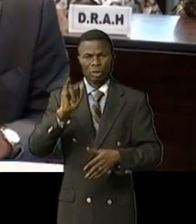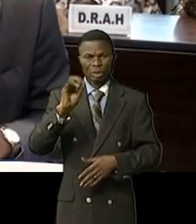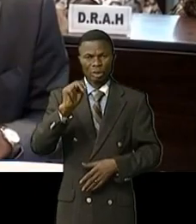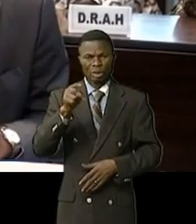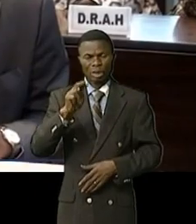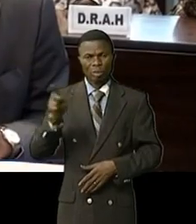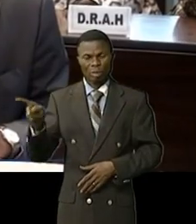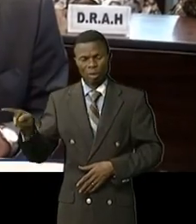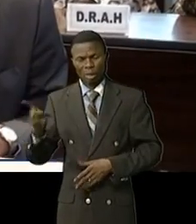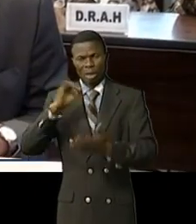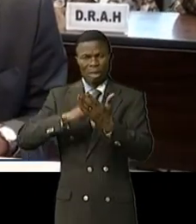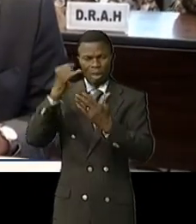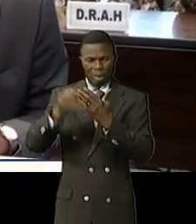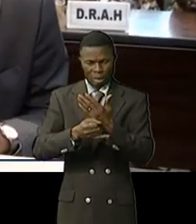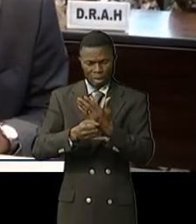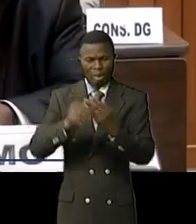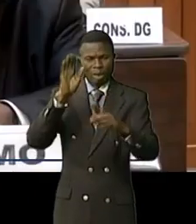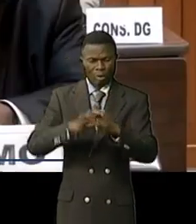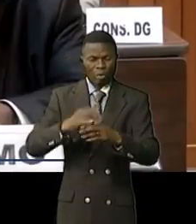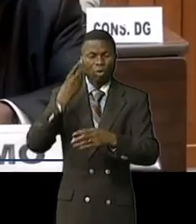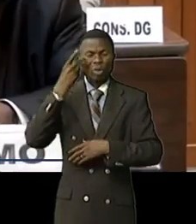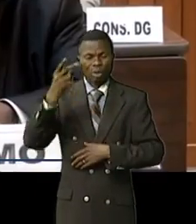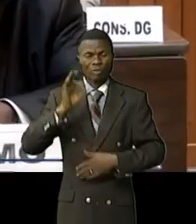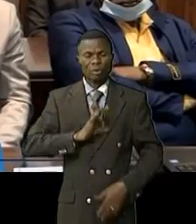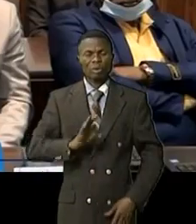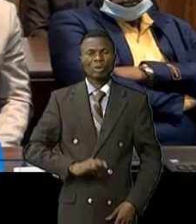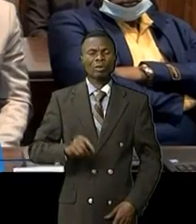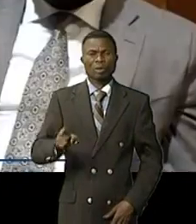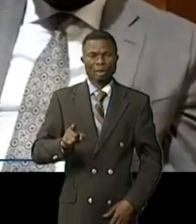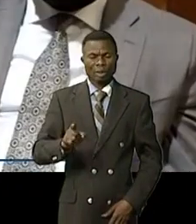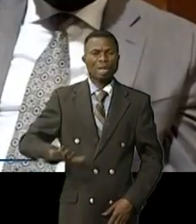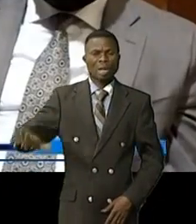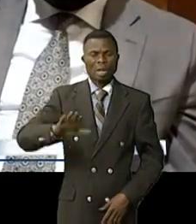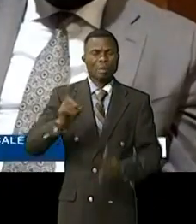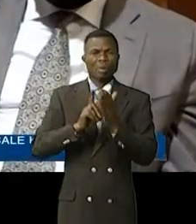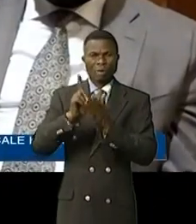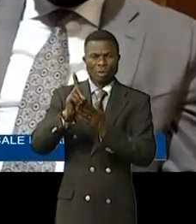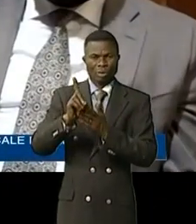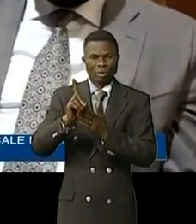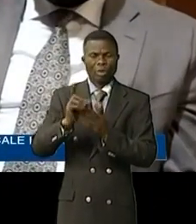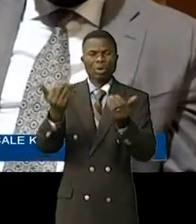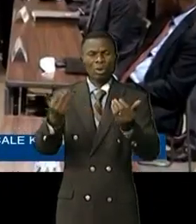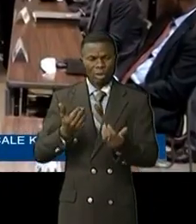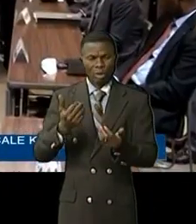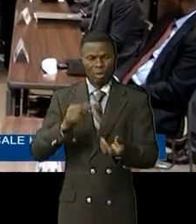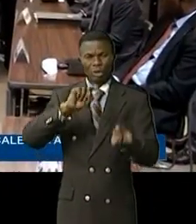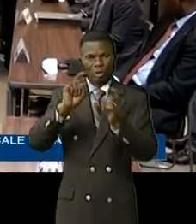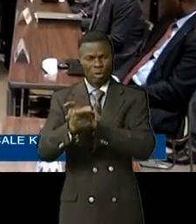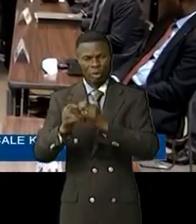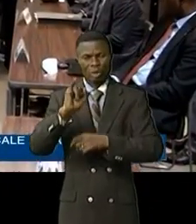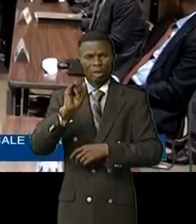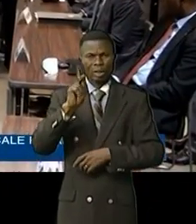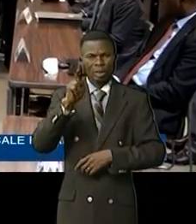ces projets rentrent dans la vision du chef de l'État, Félix-Antoine Tshisekedi, un pays émergent et sa volonté de redynamiser